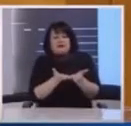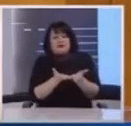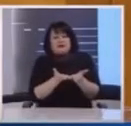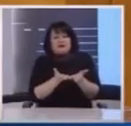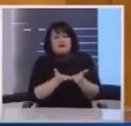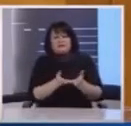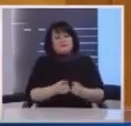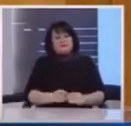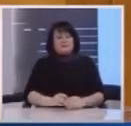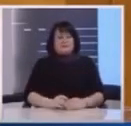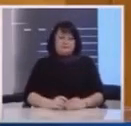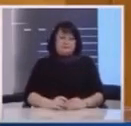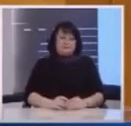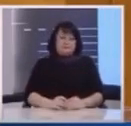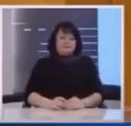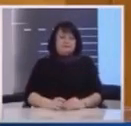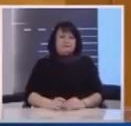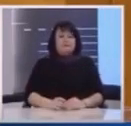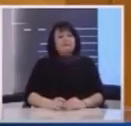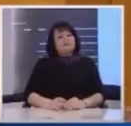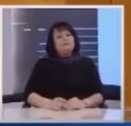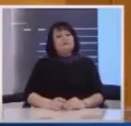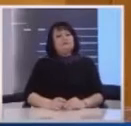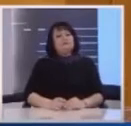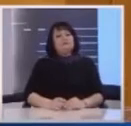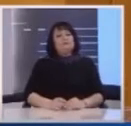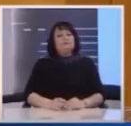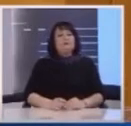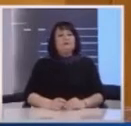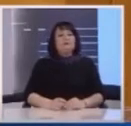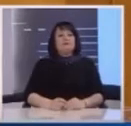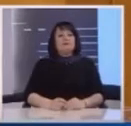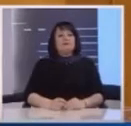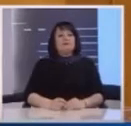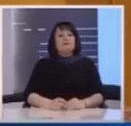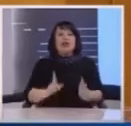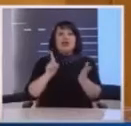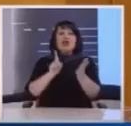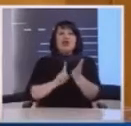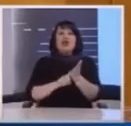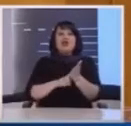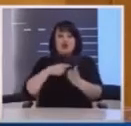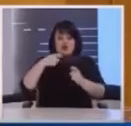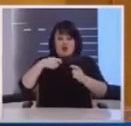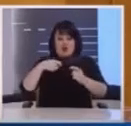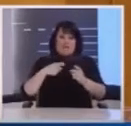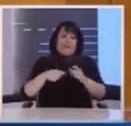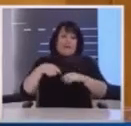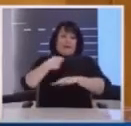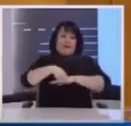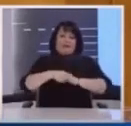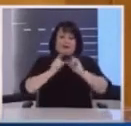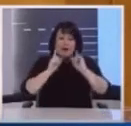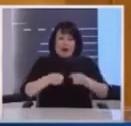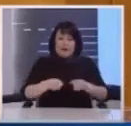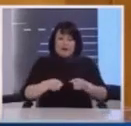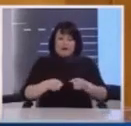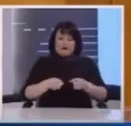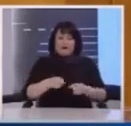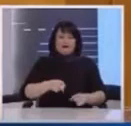Αυτό, ξέρετε, παραβιάζει πλήρως την ομολογία, την πρόσφατη. Έχει πει και